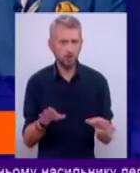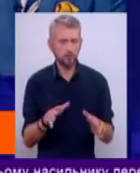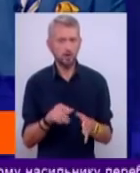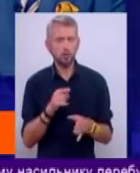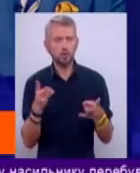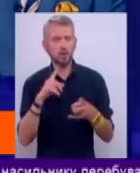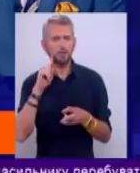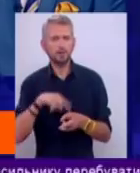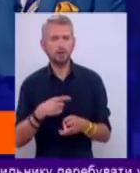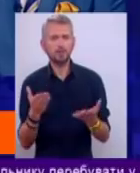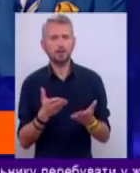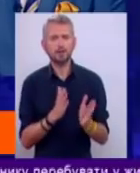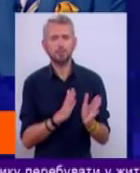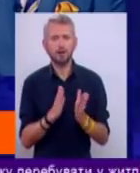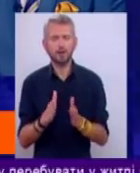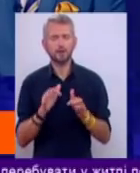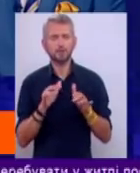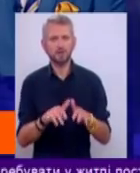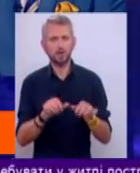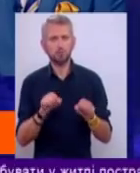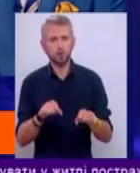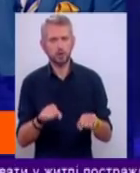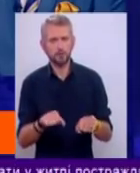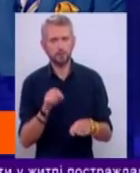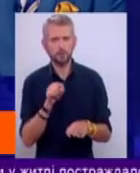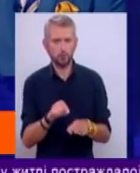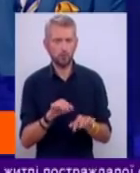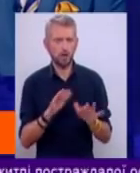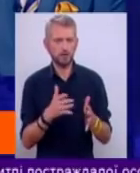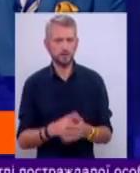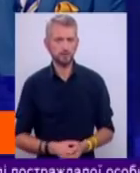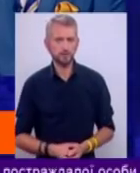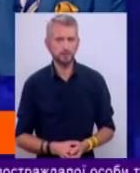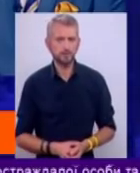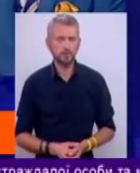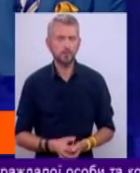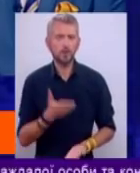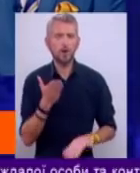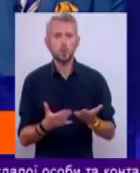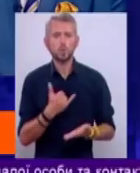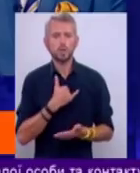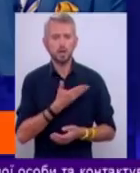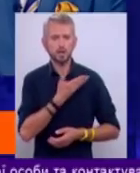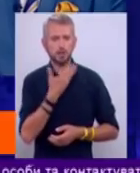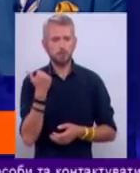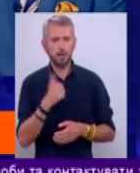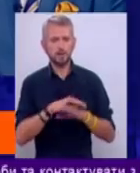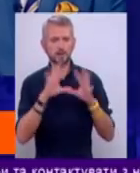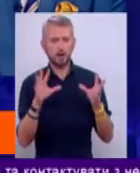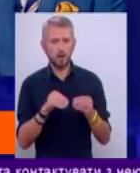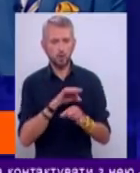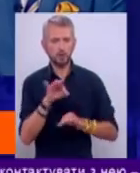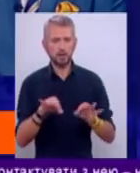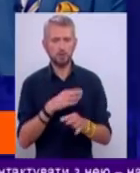знати, який механізм дій можливий в цьому разі. Якщо в нас немає загальної